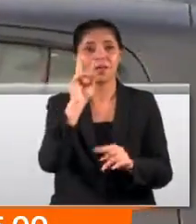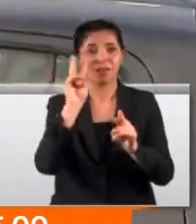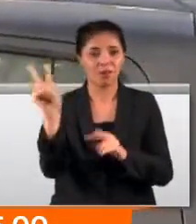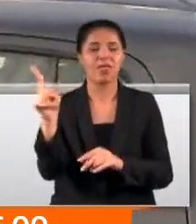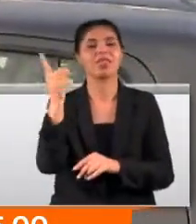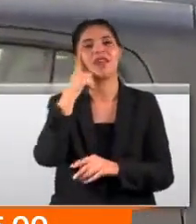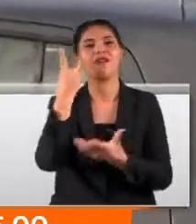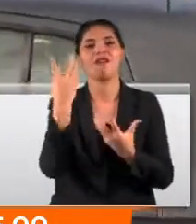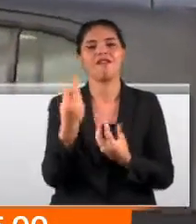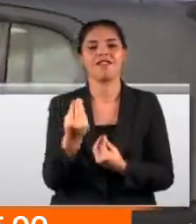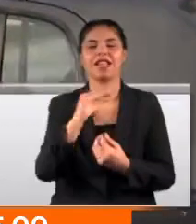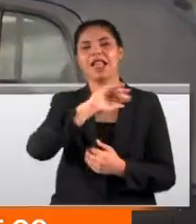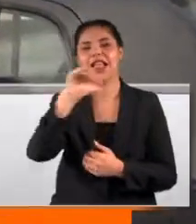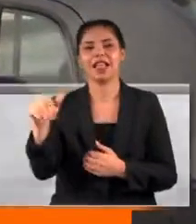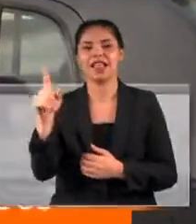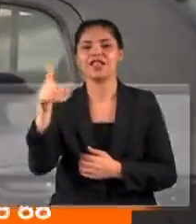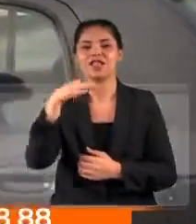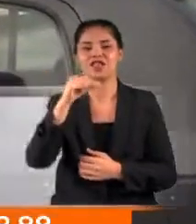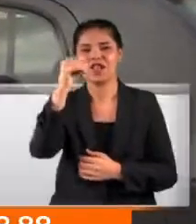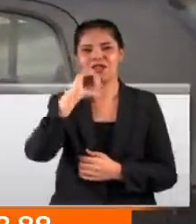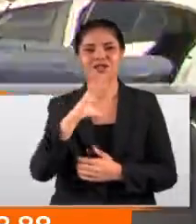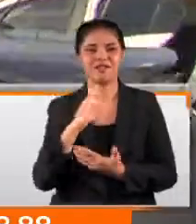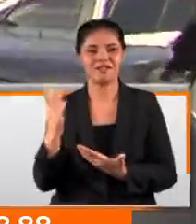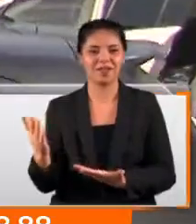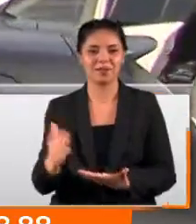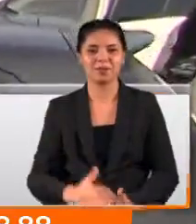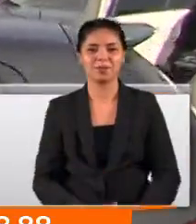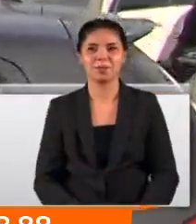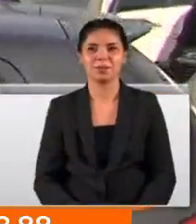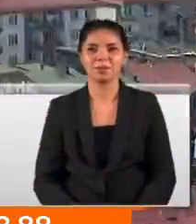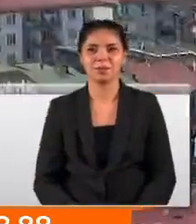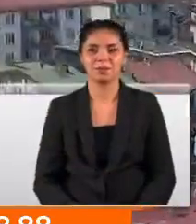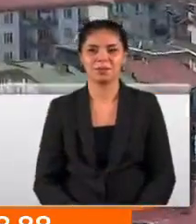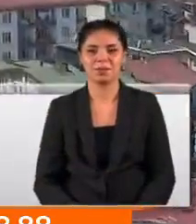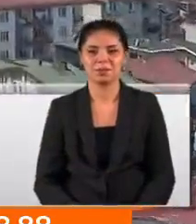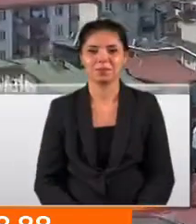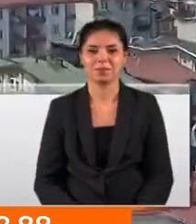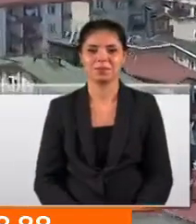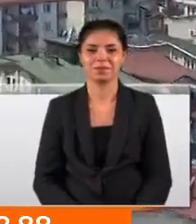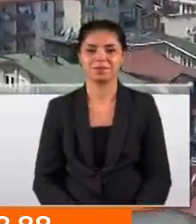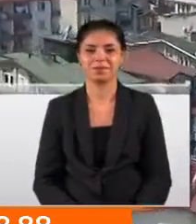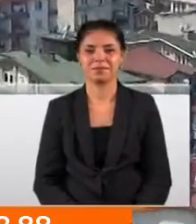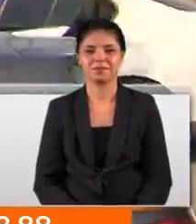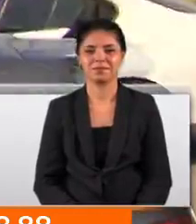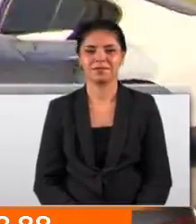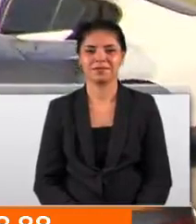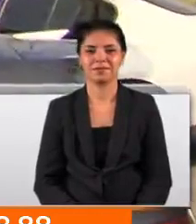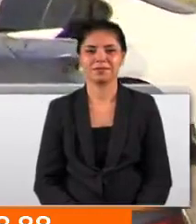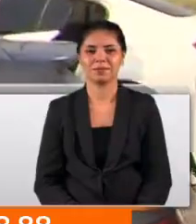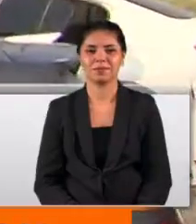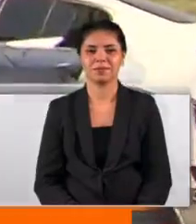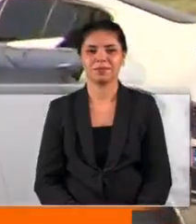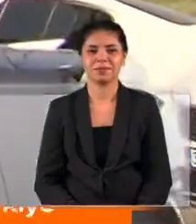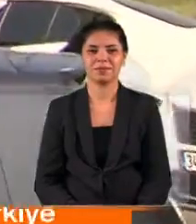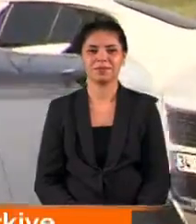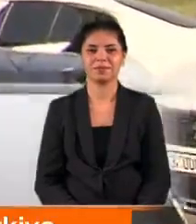hemen tanıyorlar. Geliyorlar onun tavşan kanı çayını içiyorlar. Ben her zaman olmuyorum, içeride oluyorum. Yolun kenarında ben beklemektense heykelim bekliyor